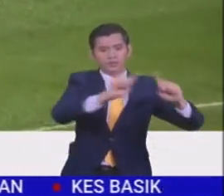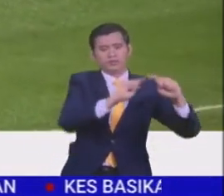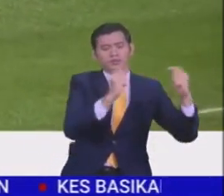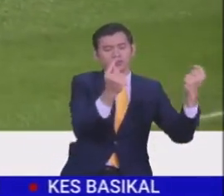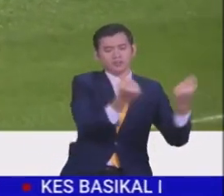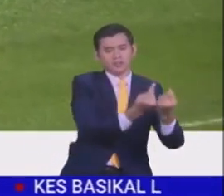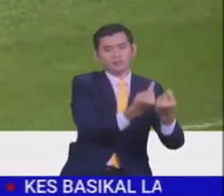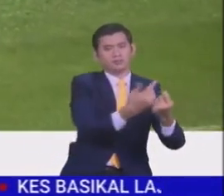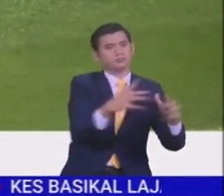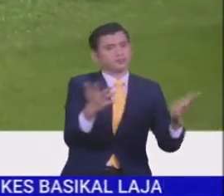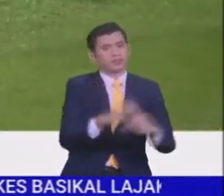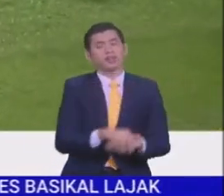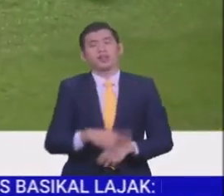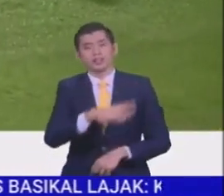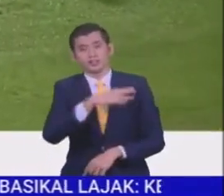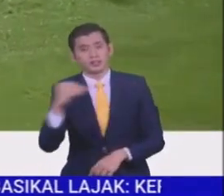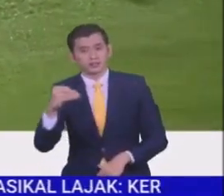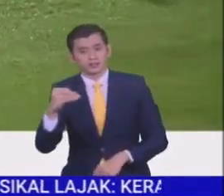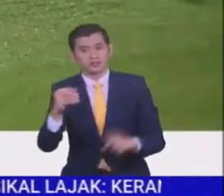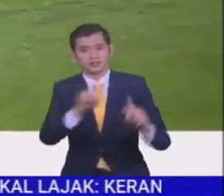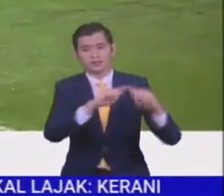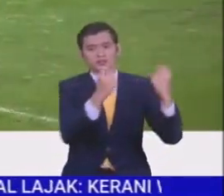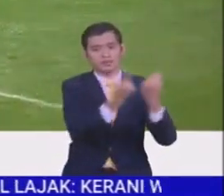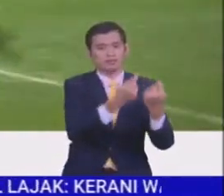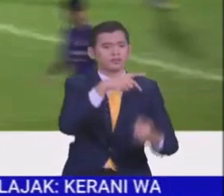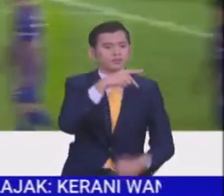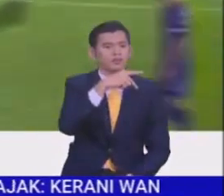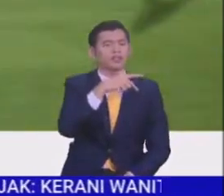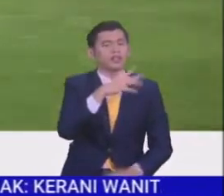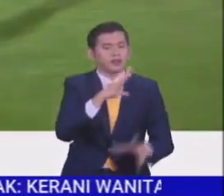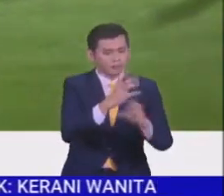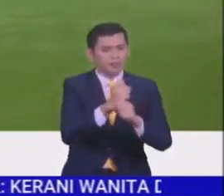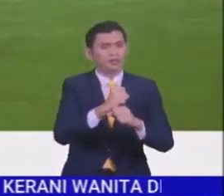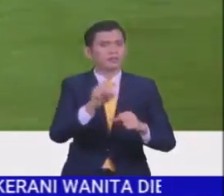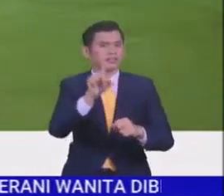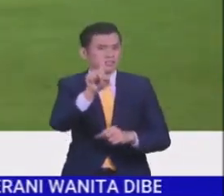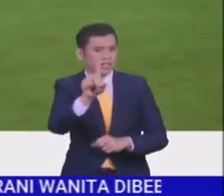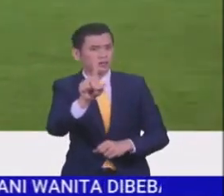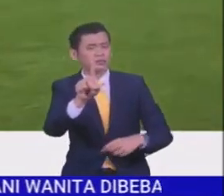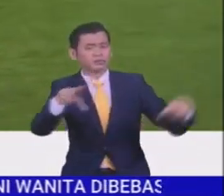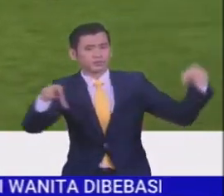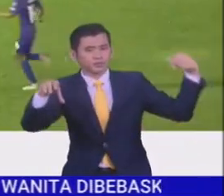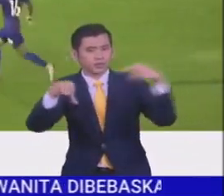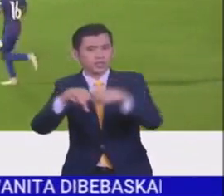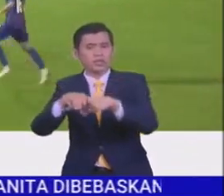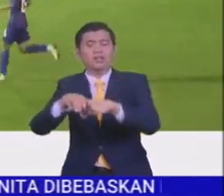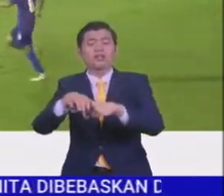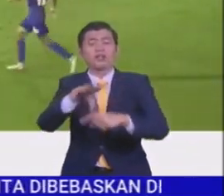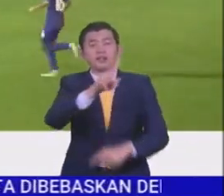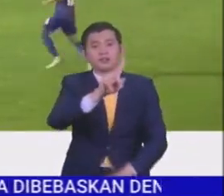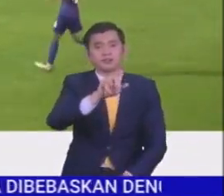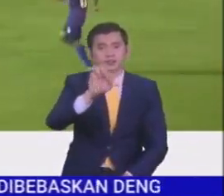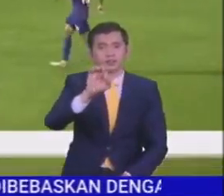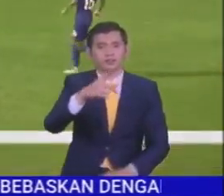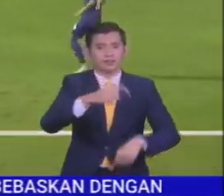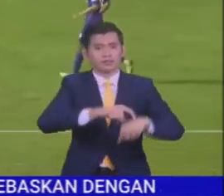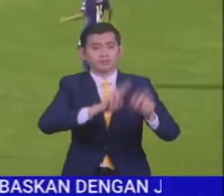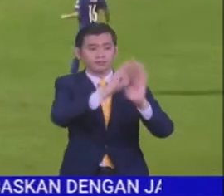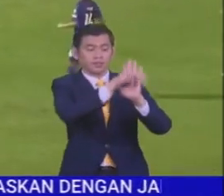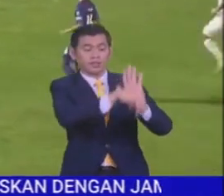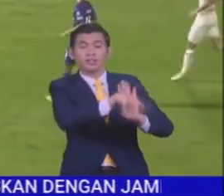Pasukan pelawat cuba untuk mengejar kedudukan namun hanya mampu mendapatkan satu gol menerusi Muhammad Alif Hassan pada